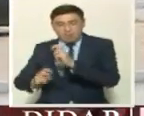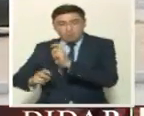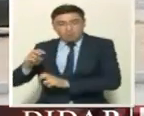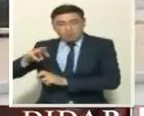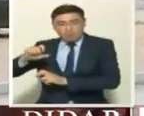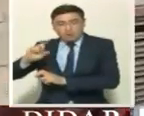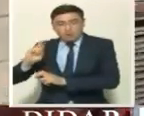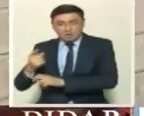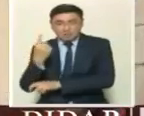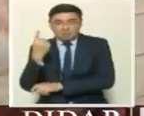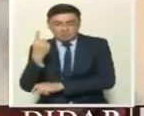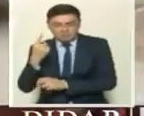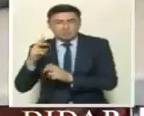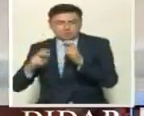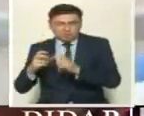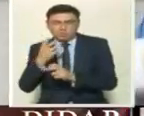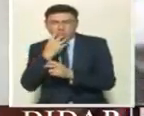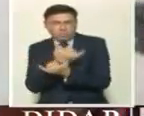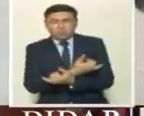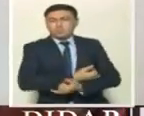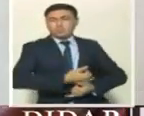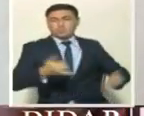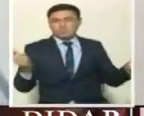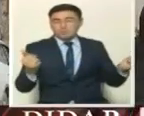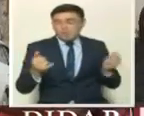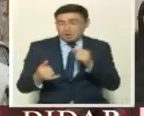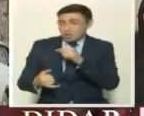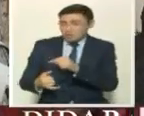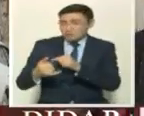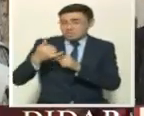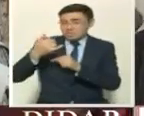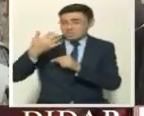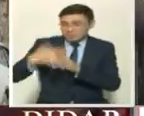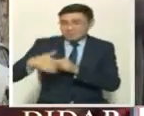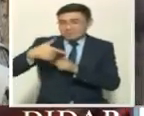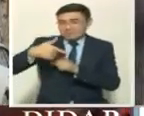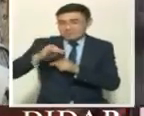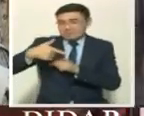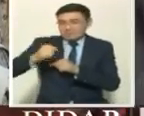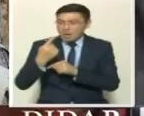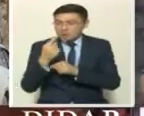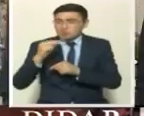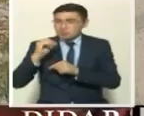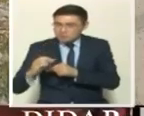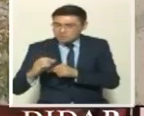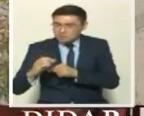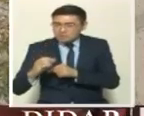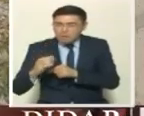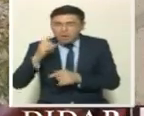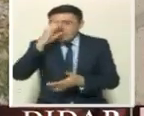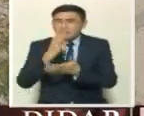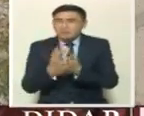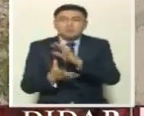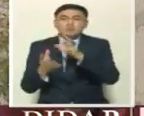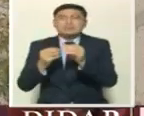работает как единственный источник тепловой энергии на предприятии производится около 500 гигакалорий в час в общей сложности на подачу